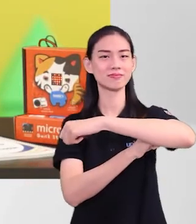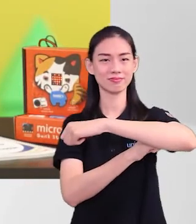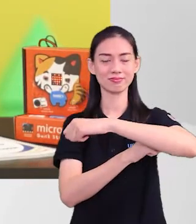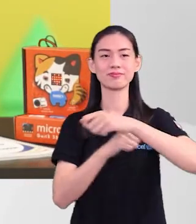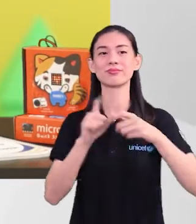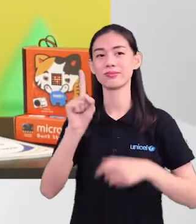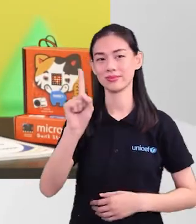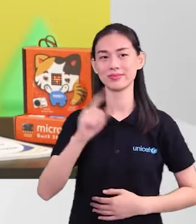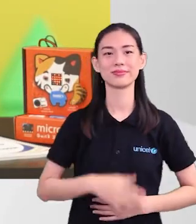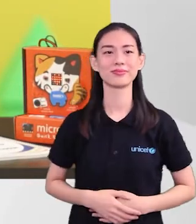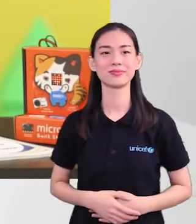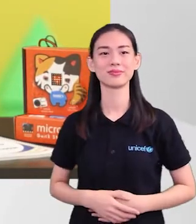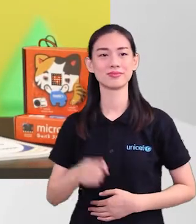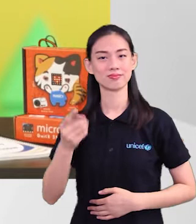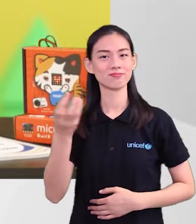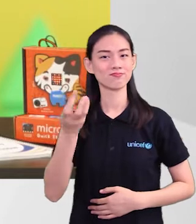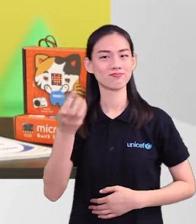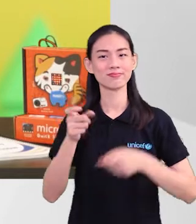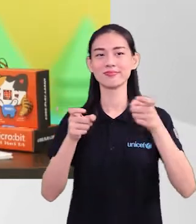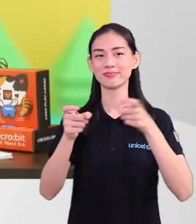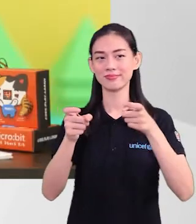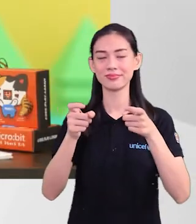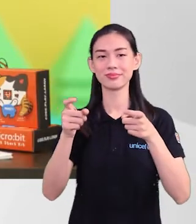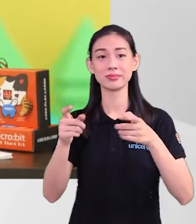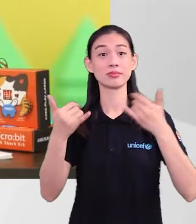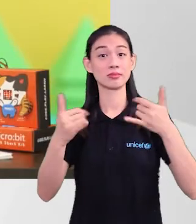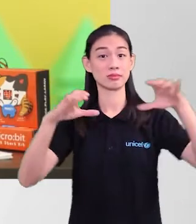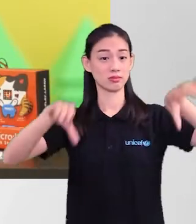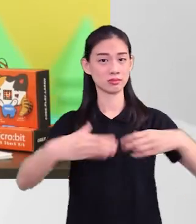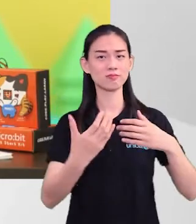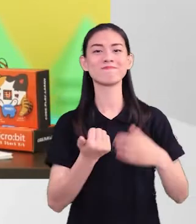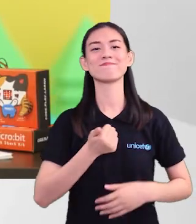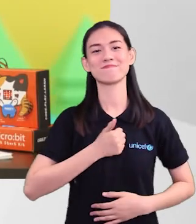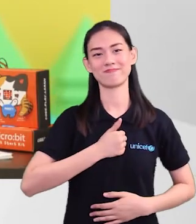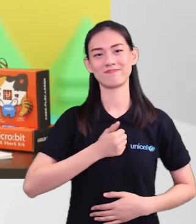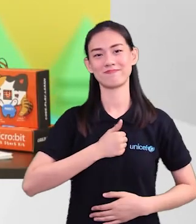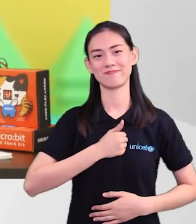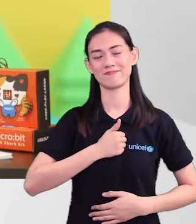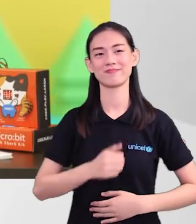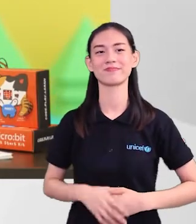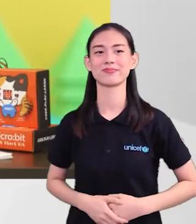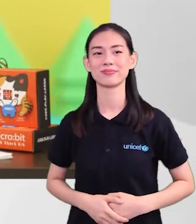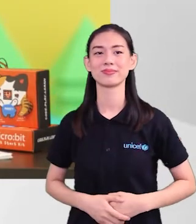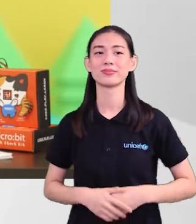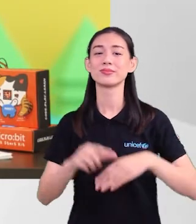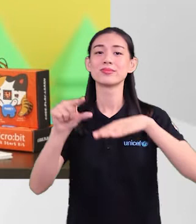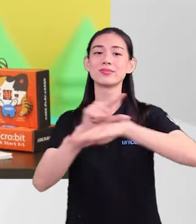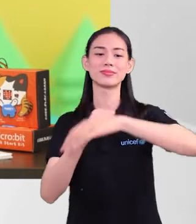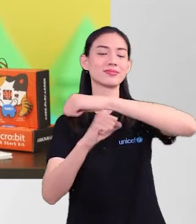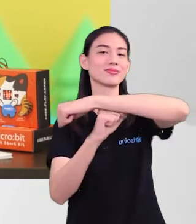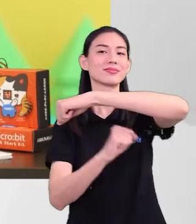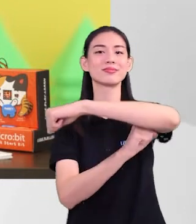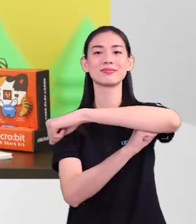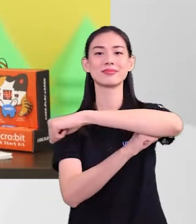untuk mengawal servo motor jika Microbit digoncang. Kali ini, kita akan menggunakan sensor buatan sendiri untuk mengawal servo motor